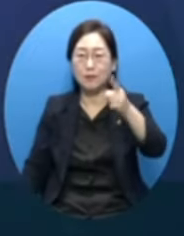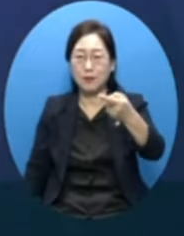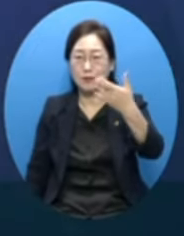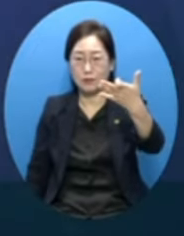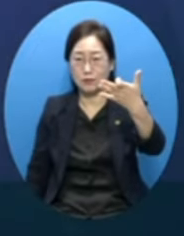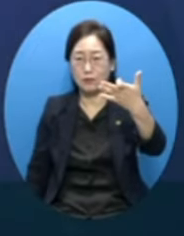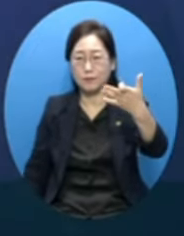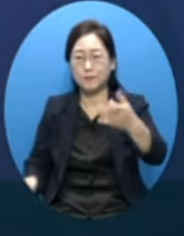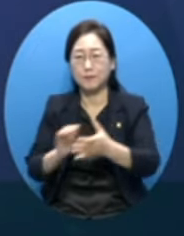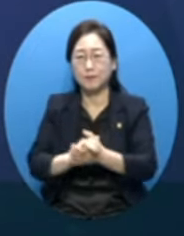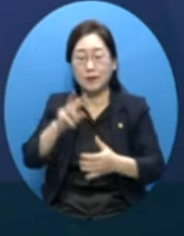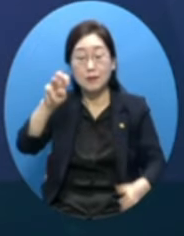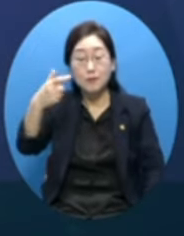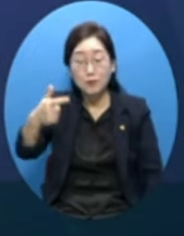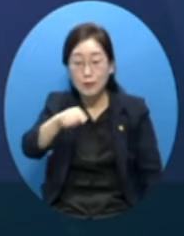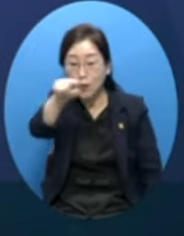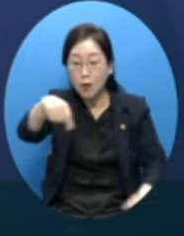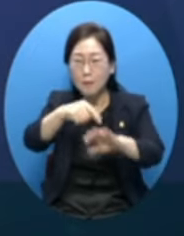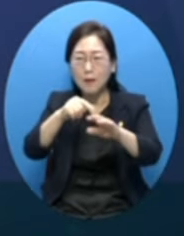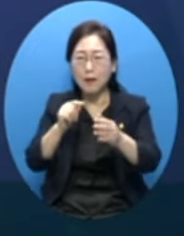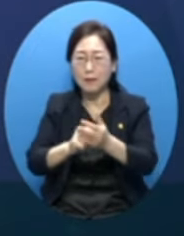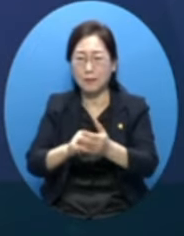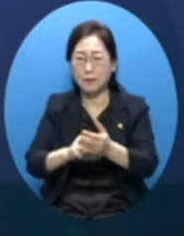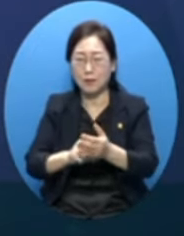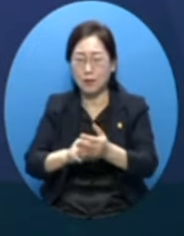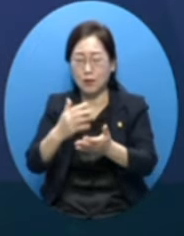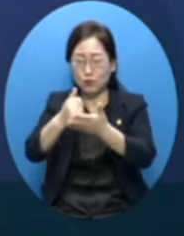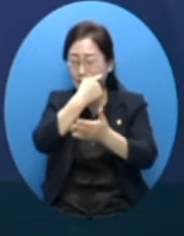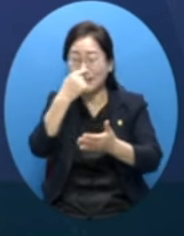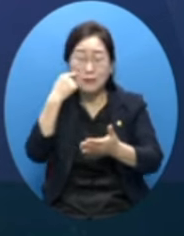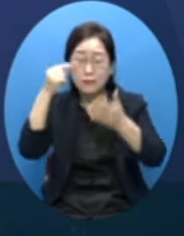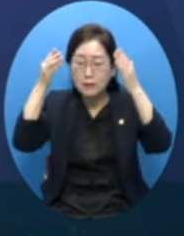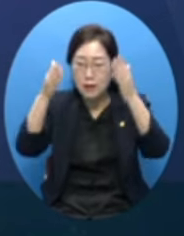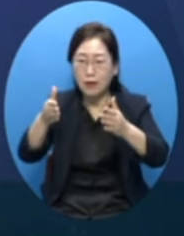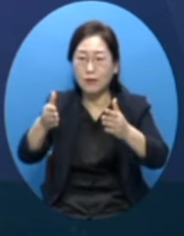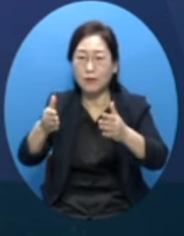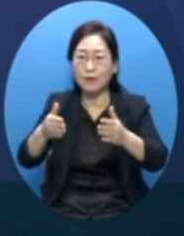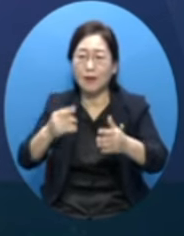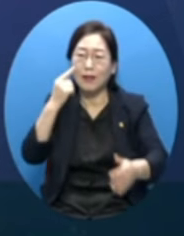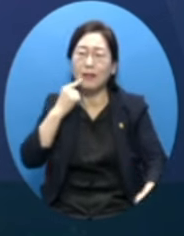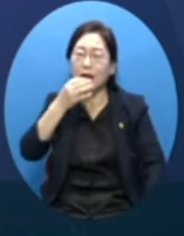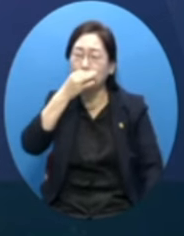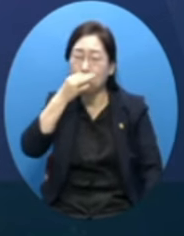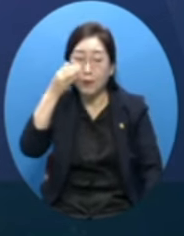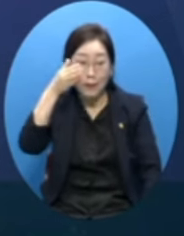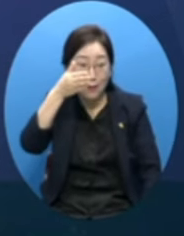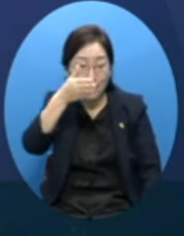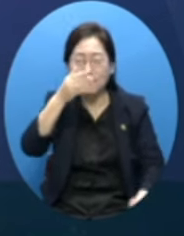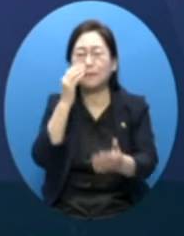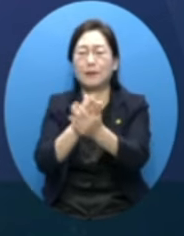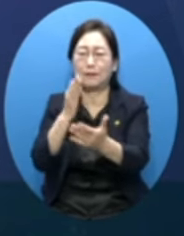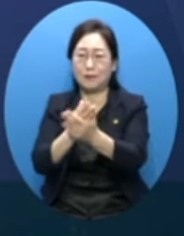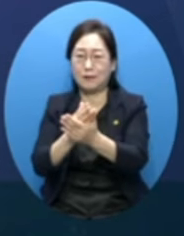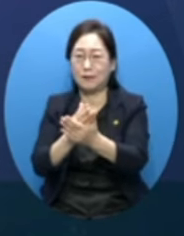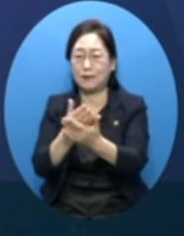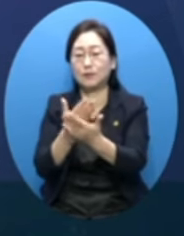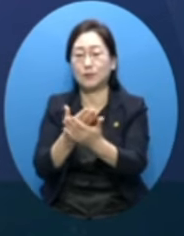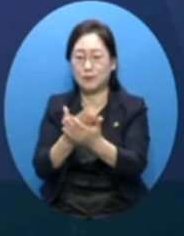36절입니다. 내 마음을 주의 증거들에게 향하게 하시고 탐욕으로 향하지 말게